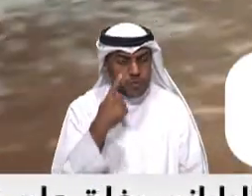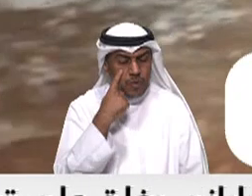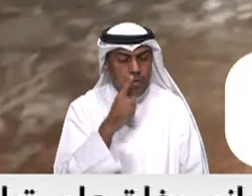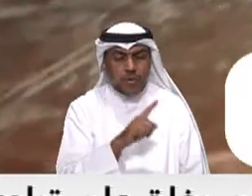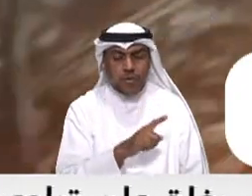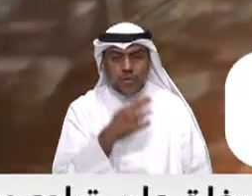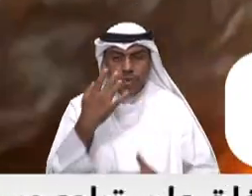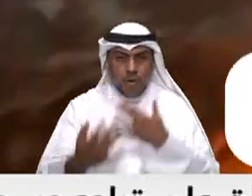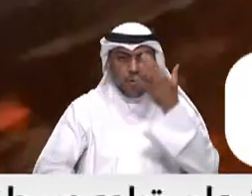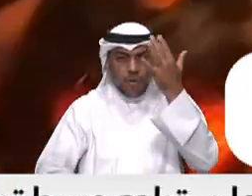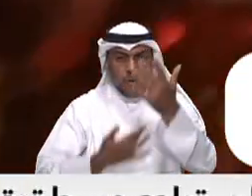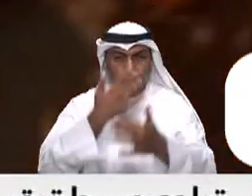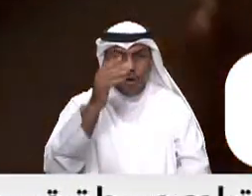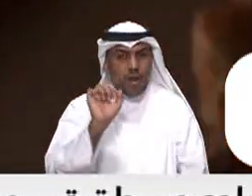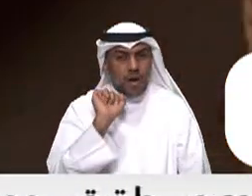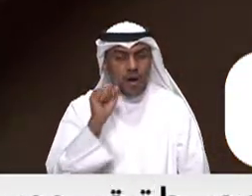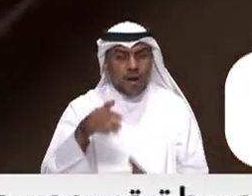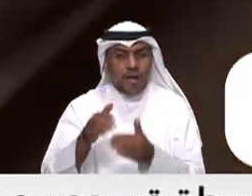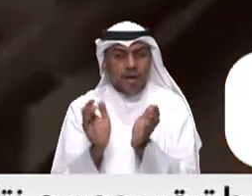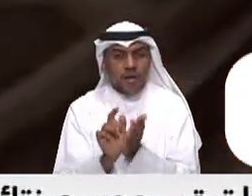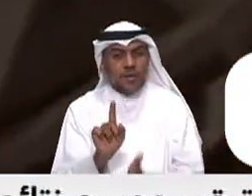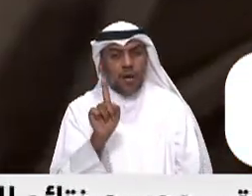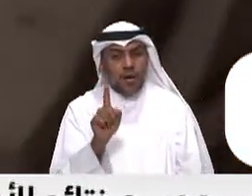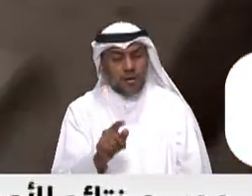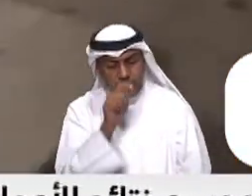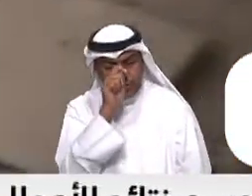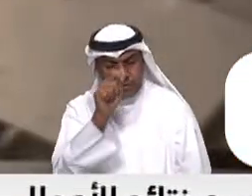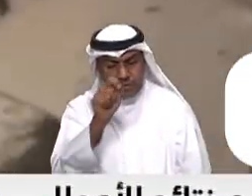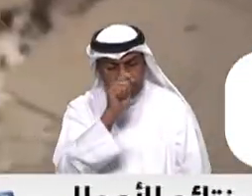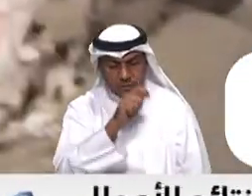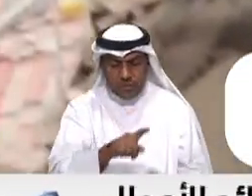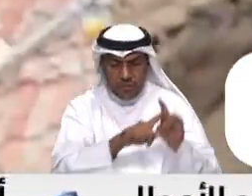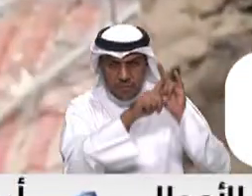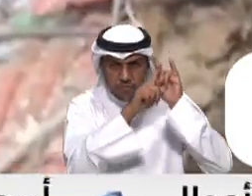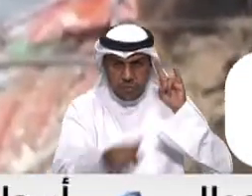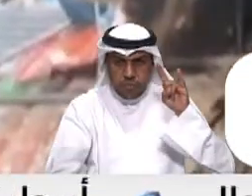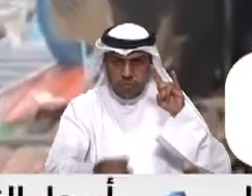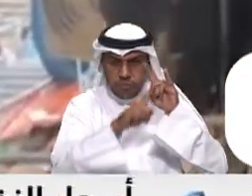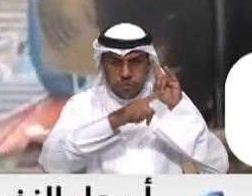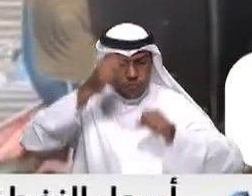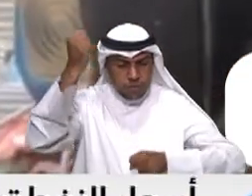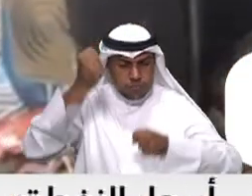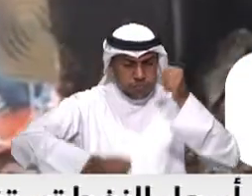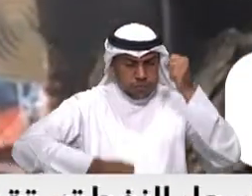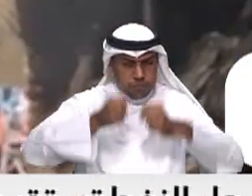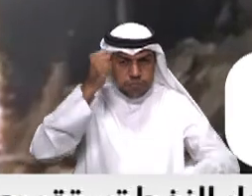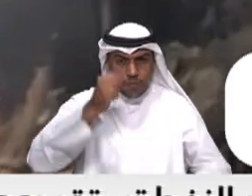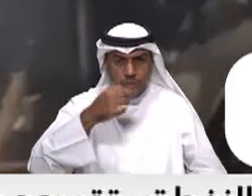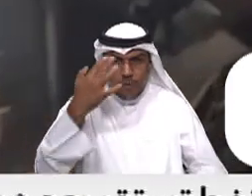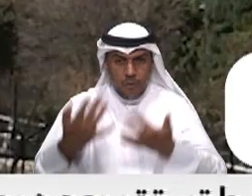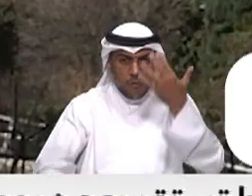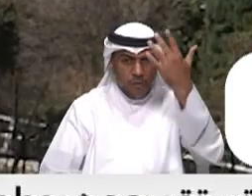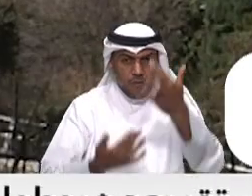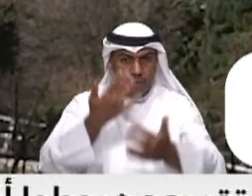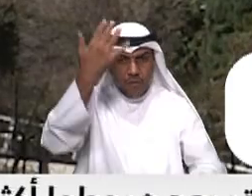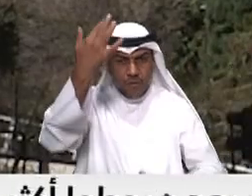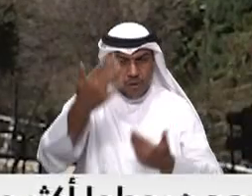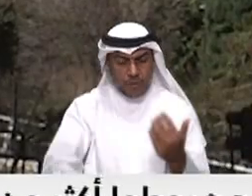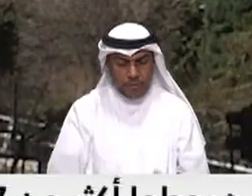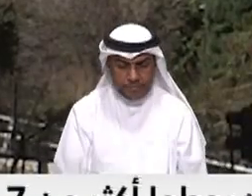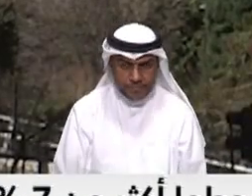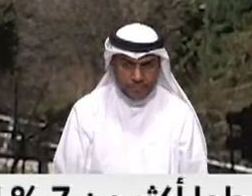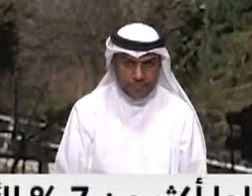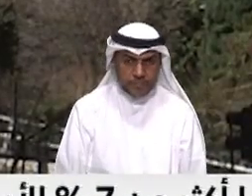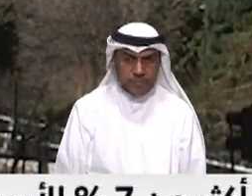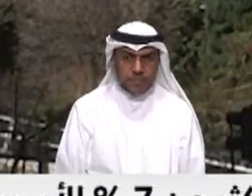فروع مؤسسة القرد الحسن في ظل استمرار الغارات على مناطق الجنوب والبقاع. يستبعد أن